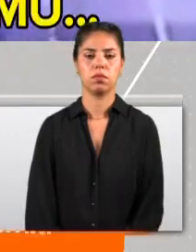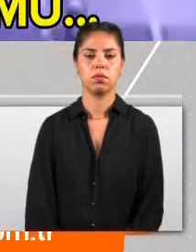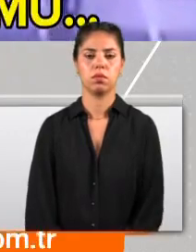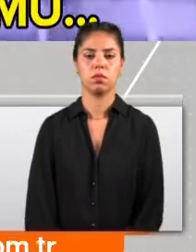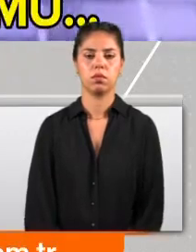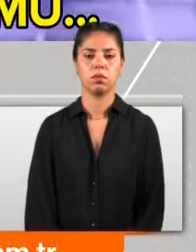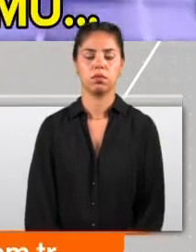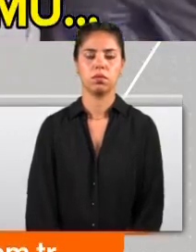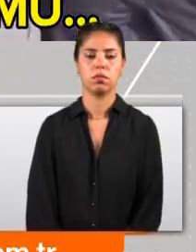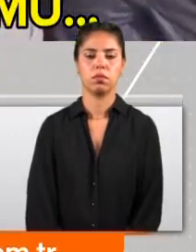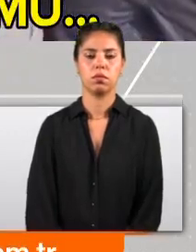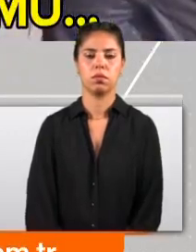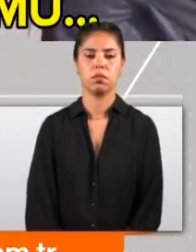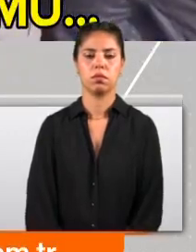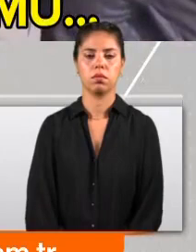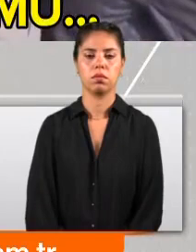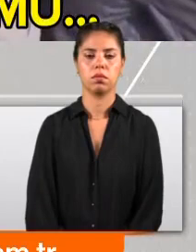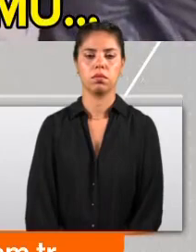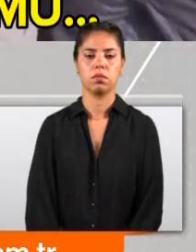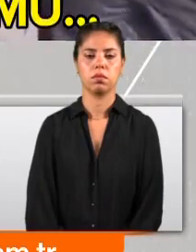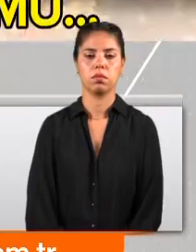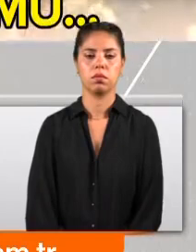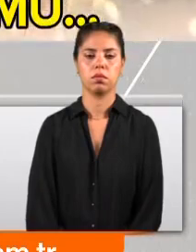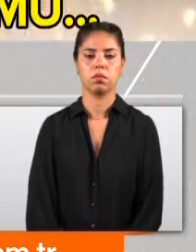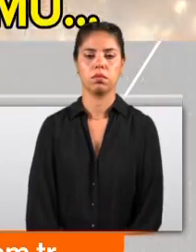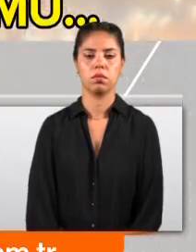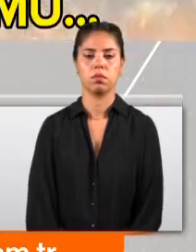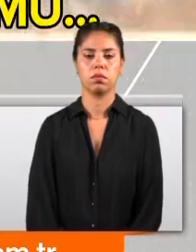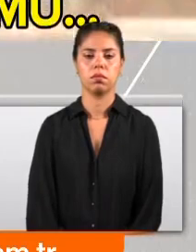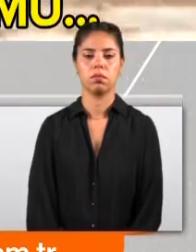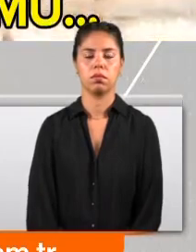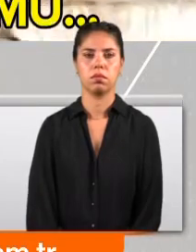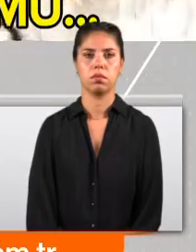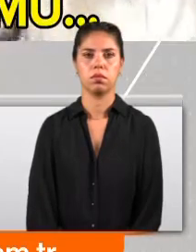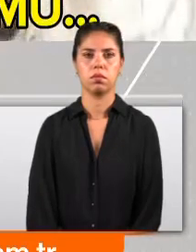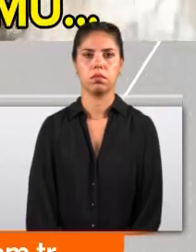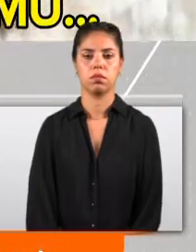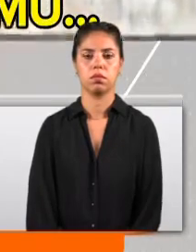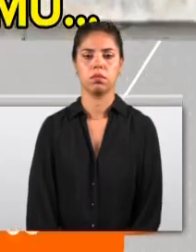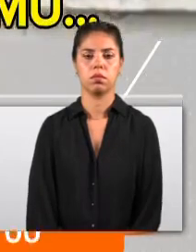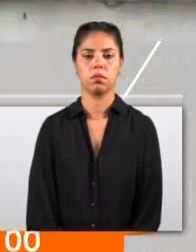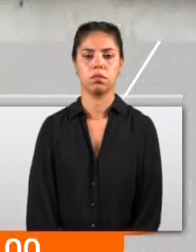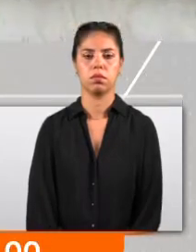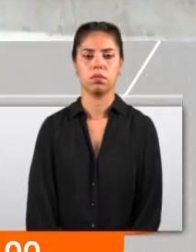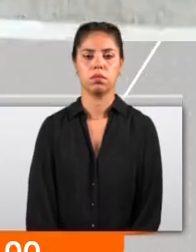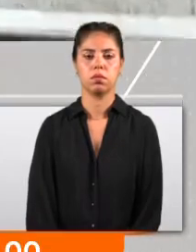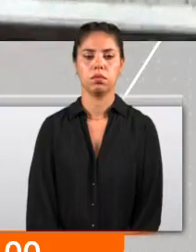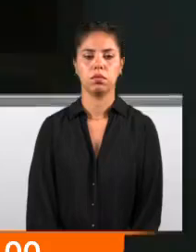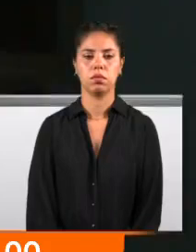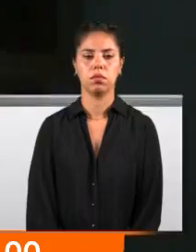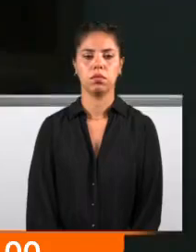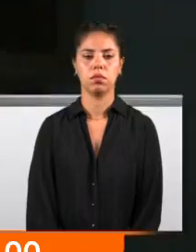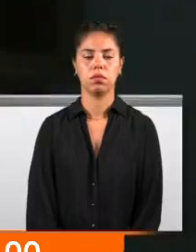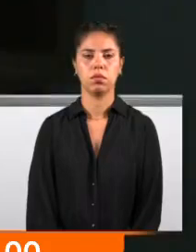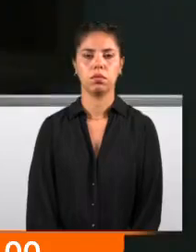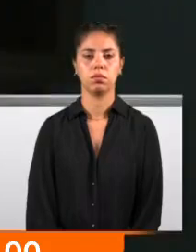sen gitmiyorsun. 4-5 araba peş peşe. Orada sizi topluyor. Bir kere görsen daha bırakmayacağına namusumu koyarım. Ben bu kadar söyleyeyim.